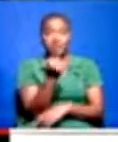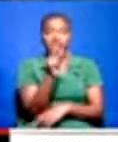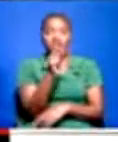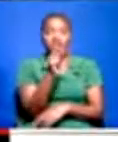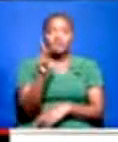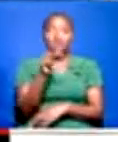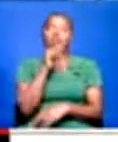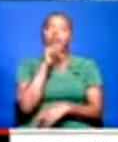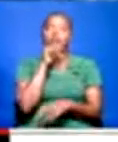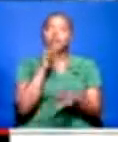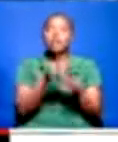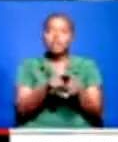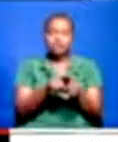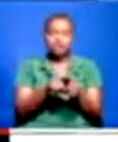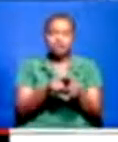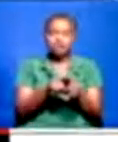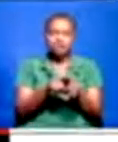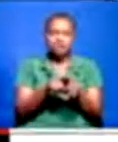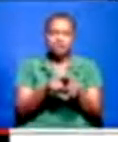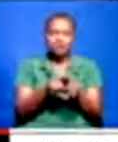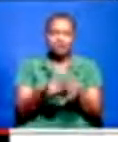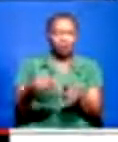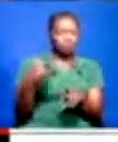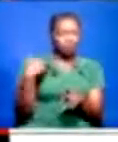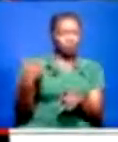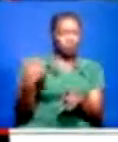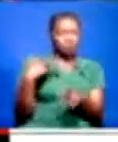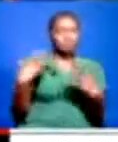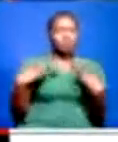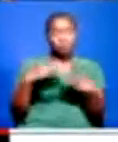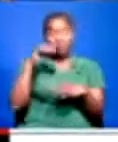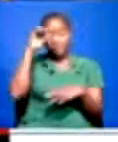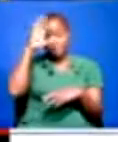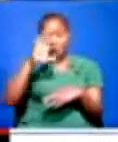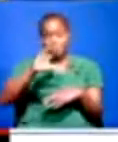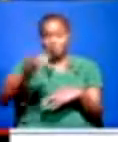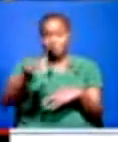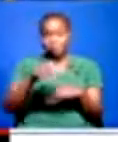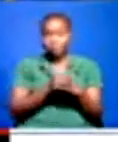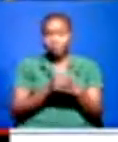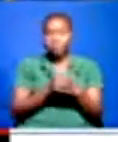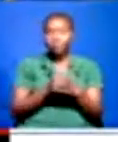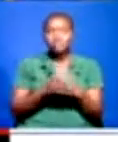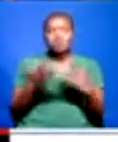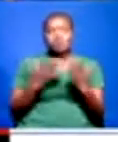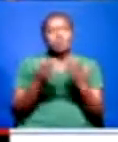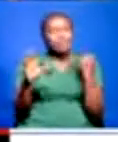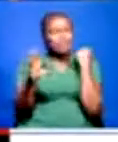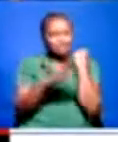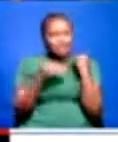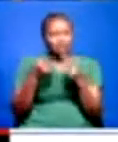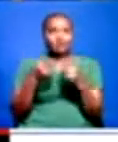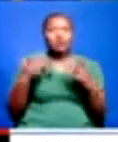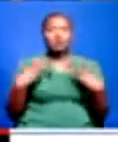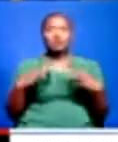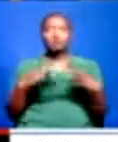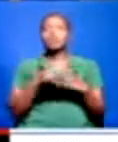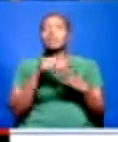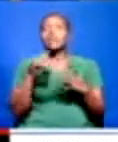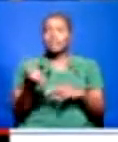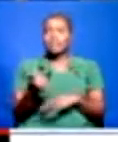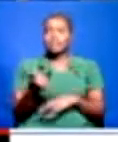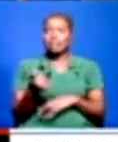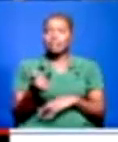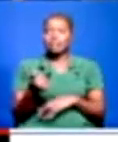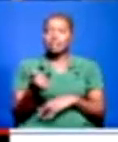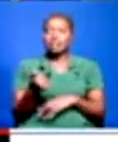Brothers wahangaisha wakazi wa Kiambu. Hiyo watu wamekuwa kibia watu na wengine kati yao iko